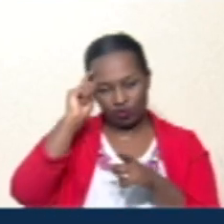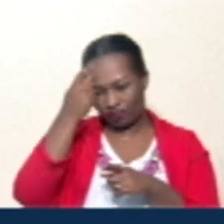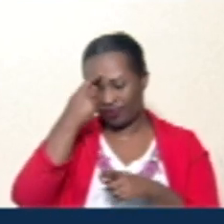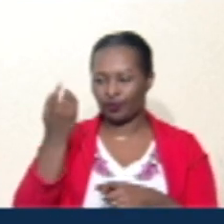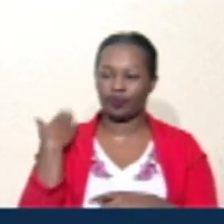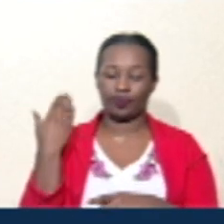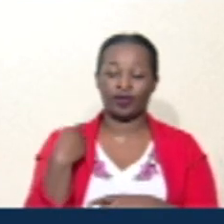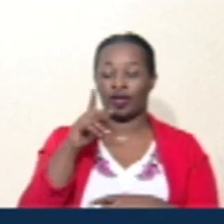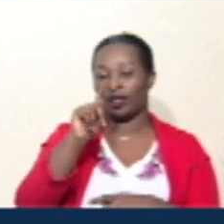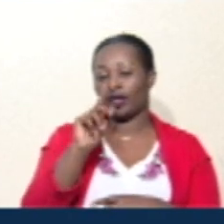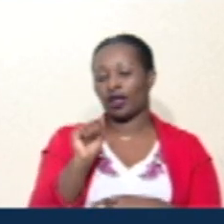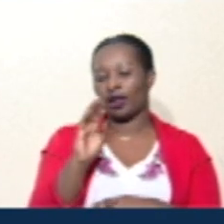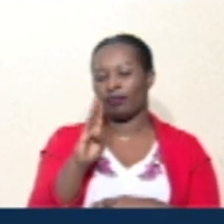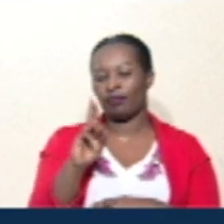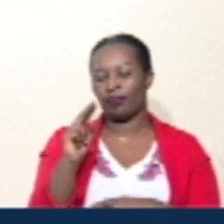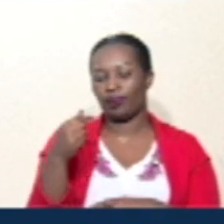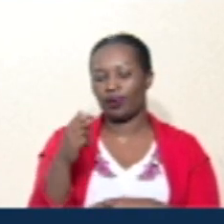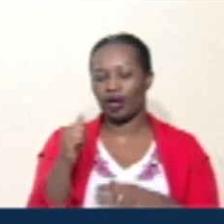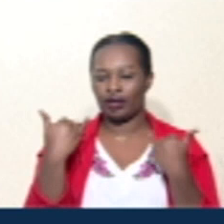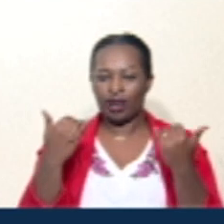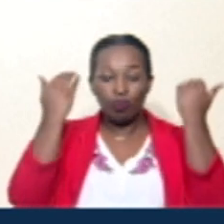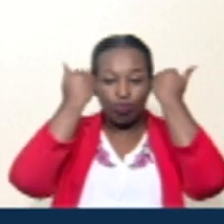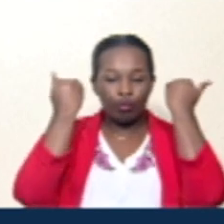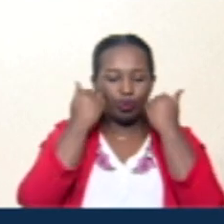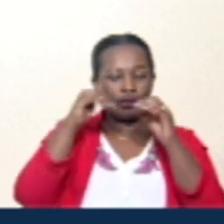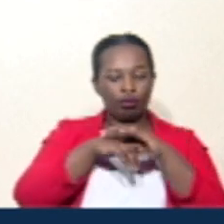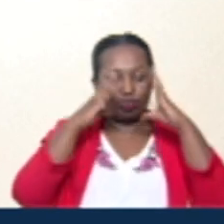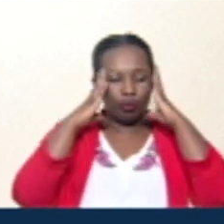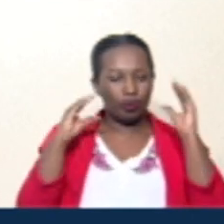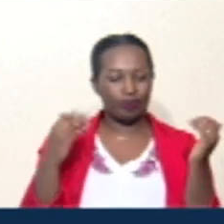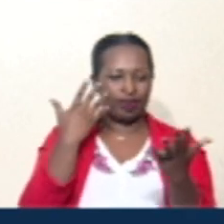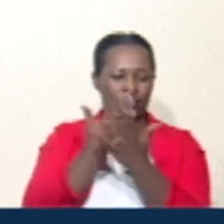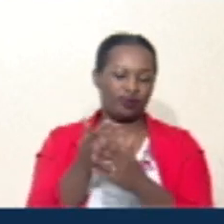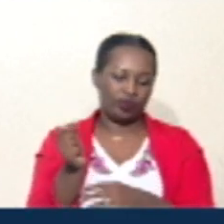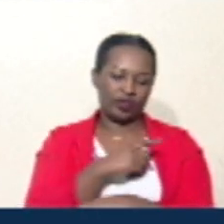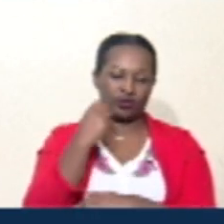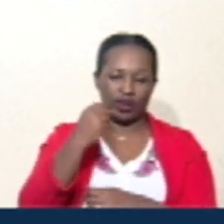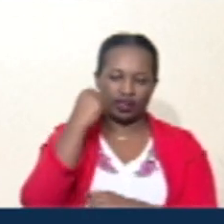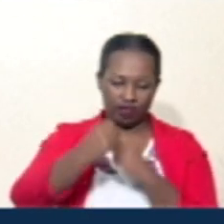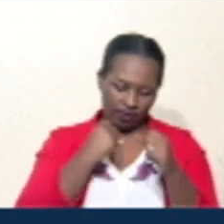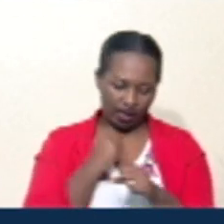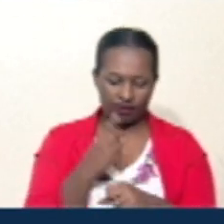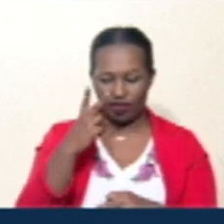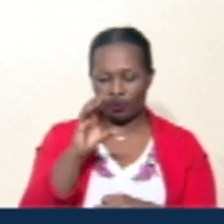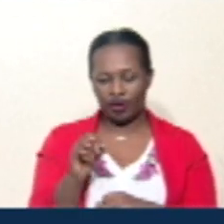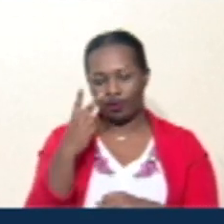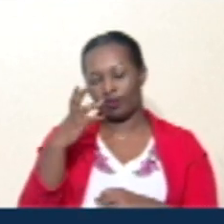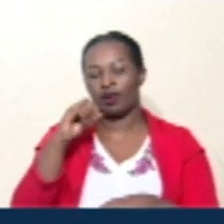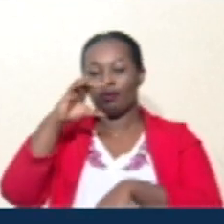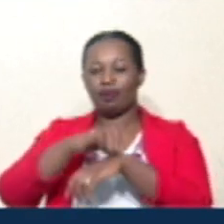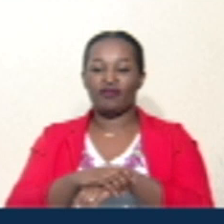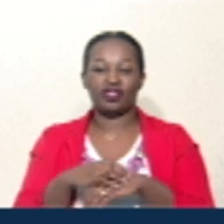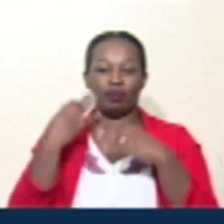ukomeje kuburanishirizwa irahe mu Buholandi yataye muri yombi muri Gicurasi 2020 afatirwa mu nkengero z'umurwa mukuru w'Ufaransa i